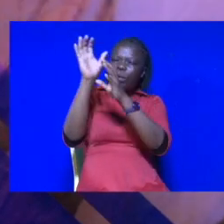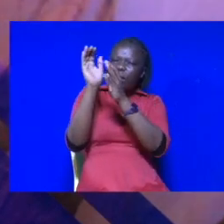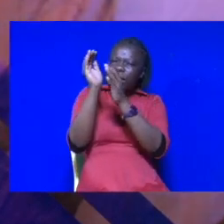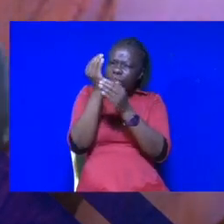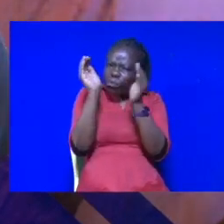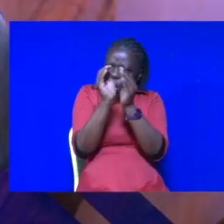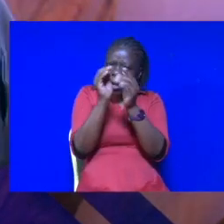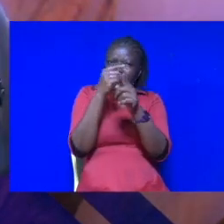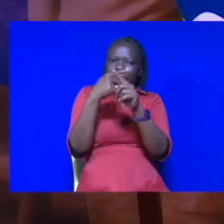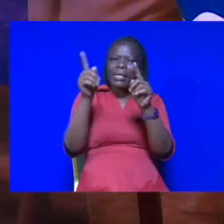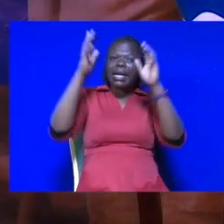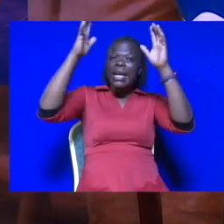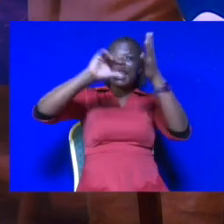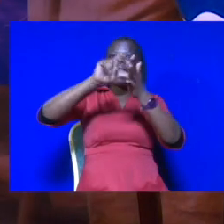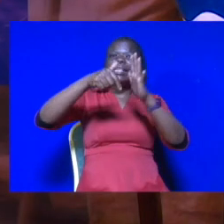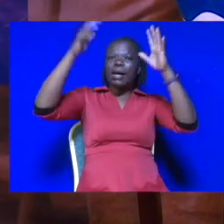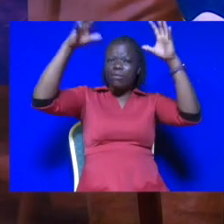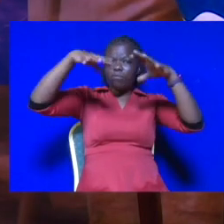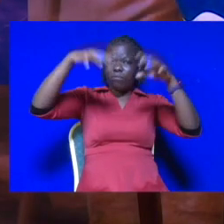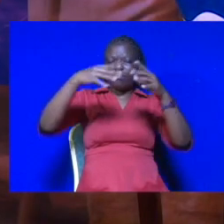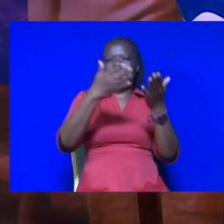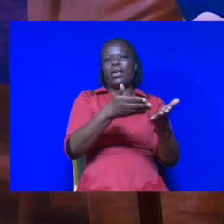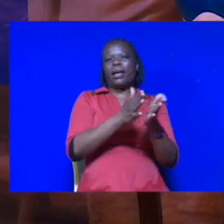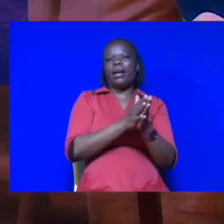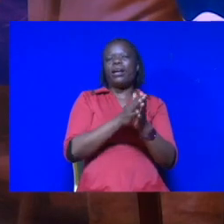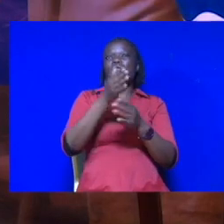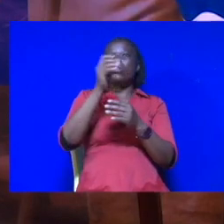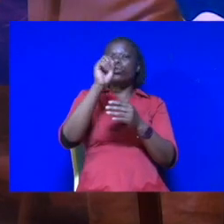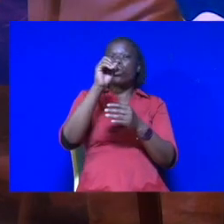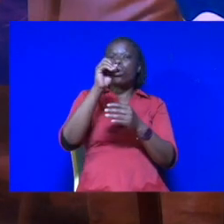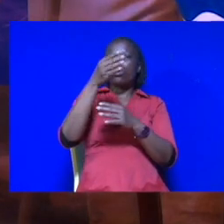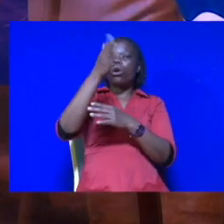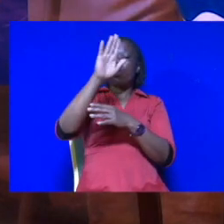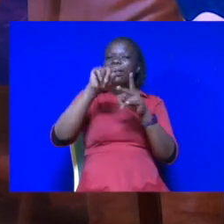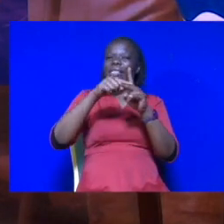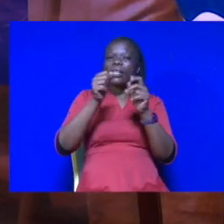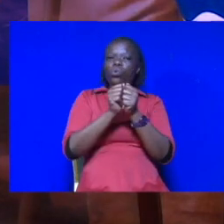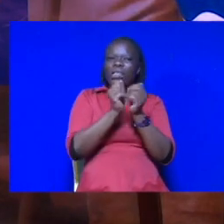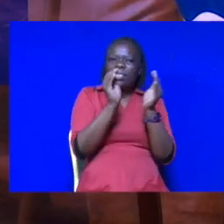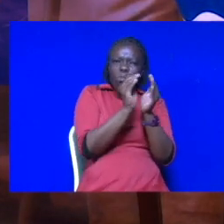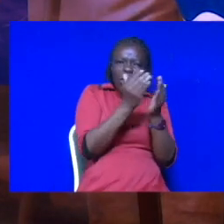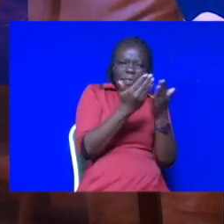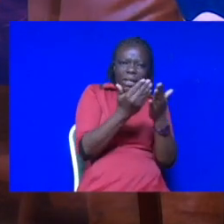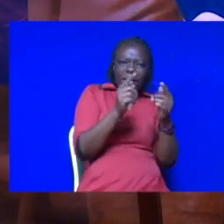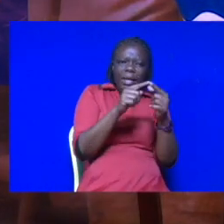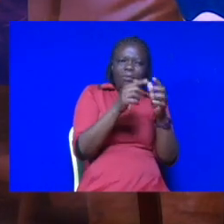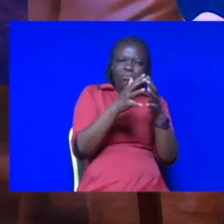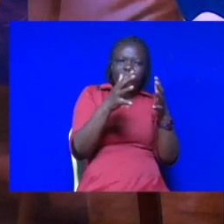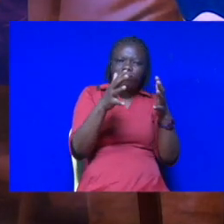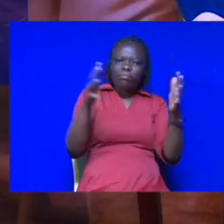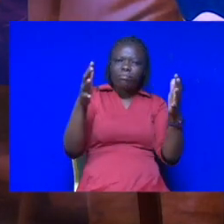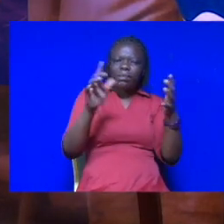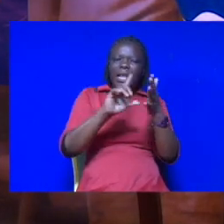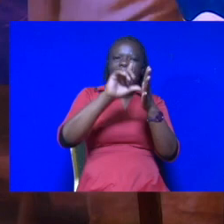Kwa hiyo Mungu anaanza katika maisha yetu na vitu vidogo, baadaye kinakuwa kikubwa, kinakuwa kikubwa, mwisho mvua